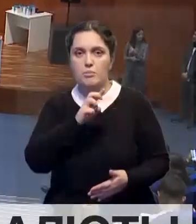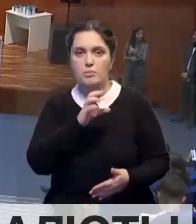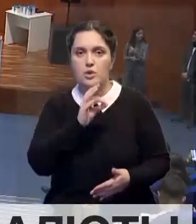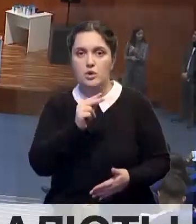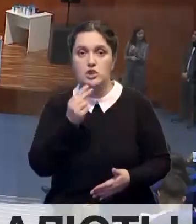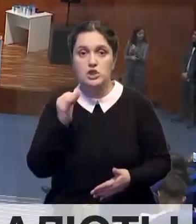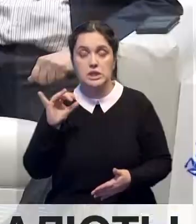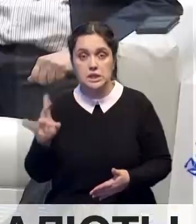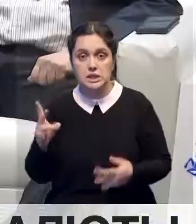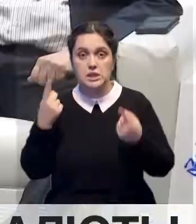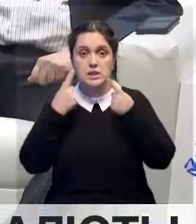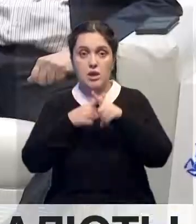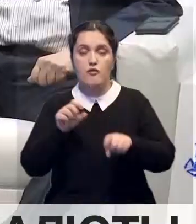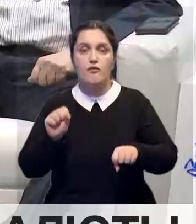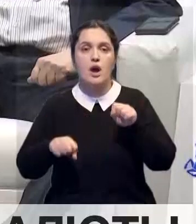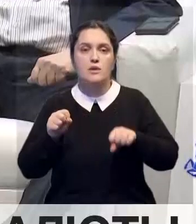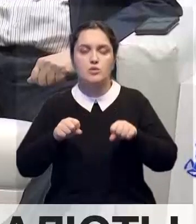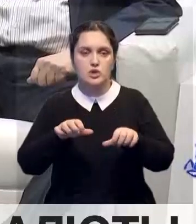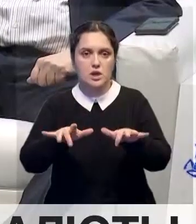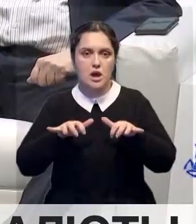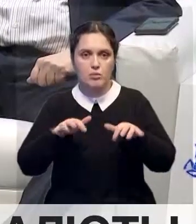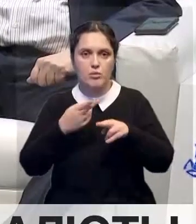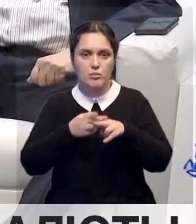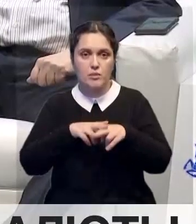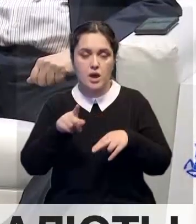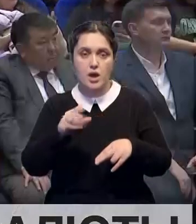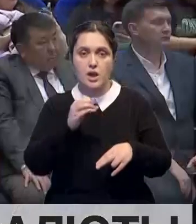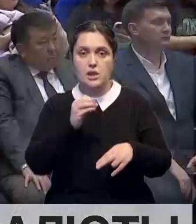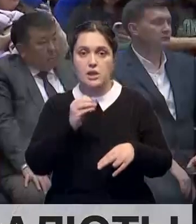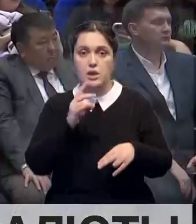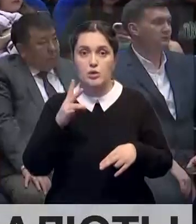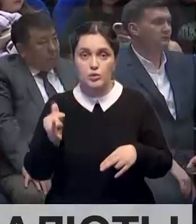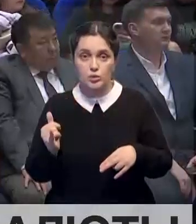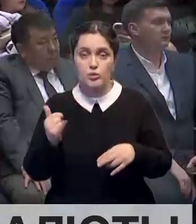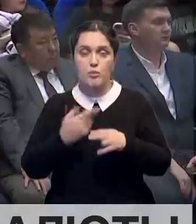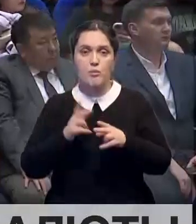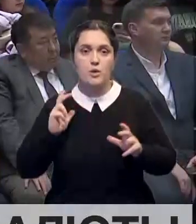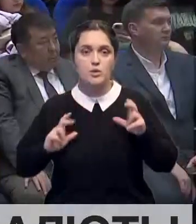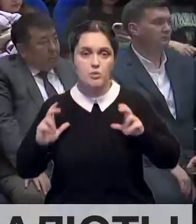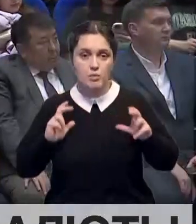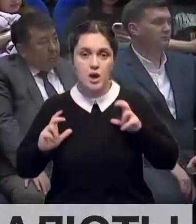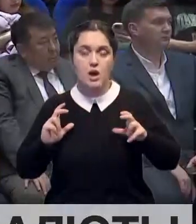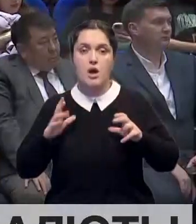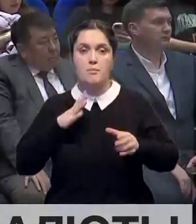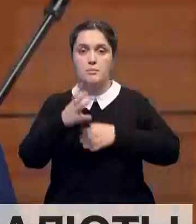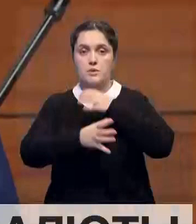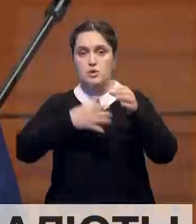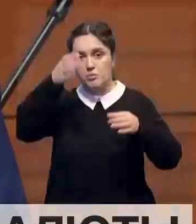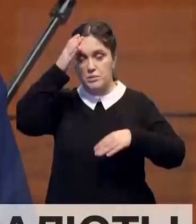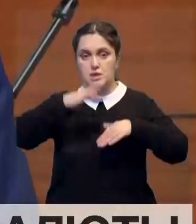преимуществах блокчейн-технологии и возможностях искусственного интеллекта. В Евразийском национальном университете имени Гумилева прошла